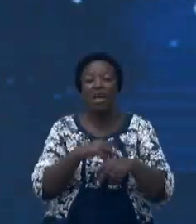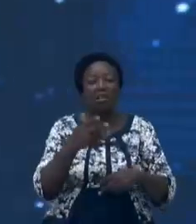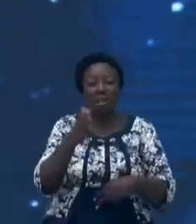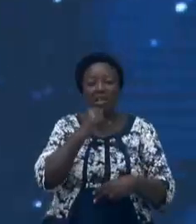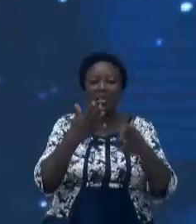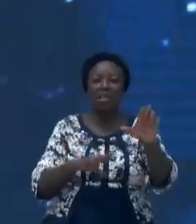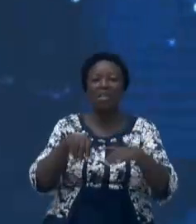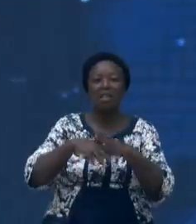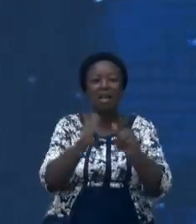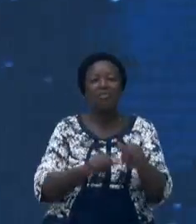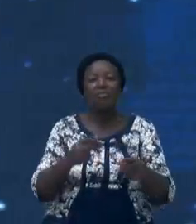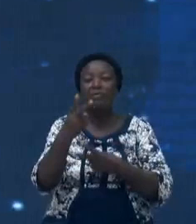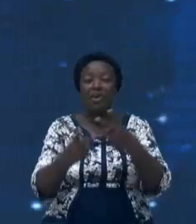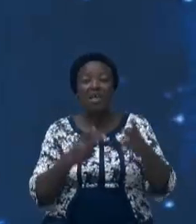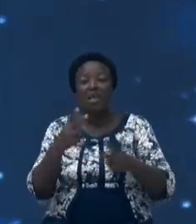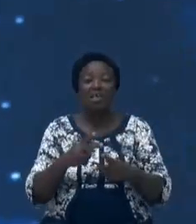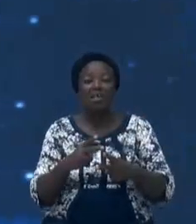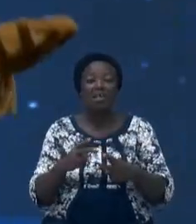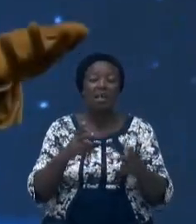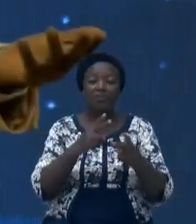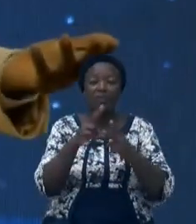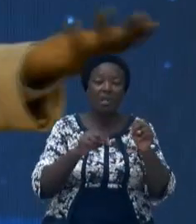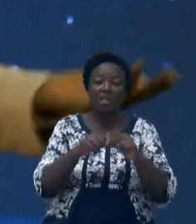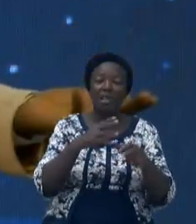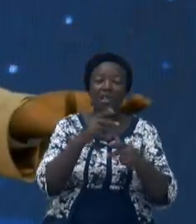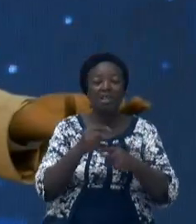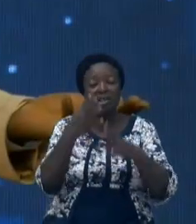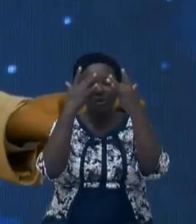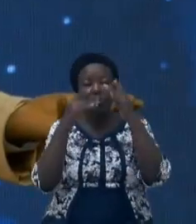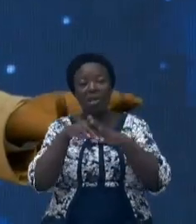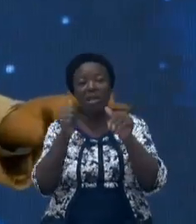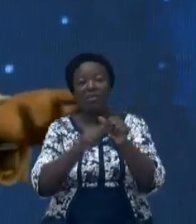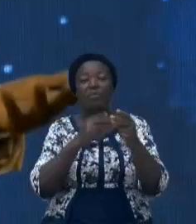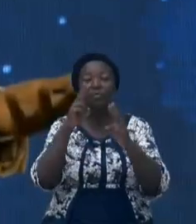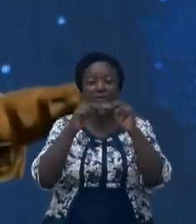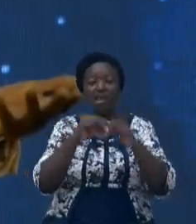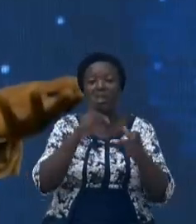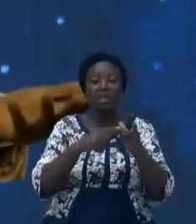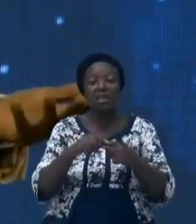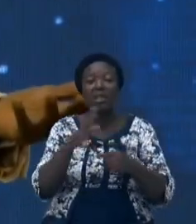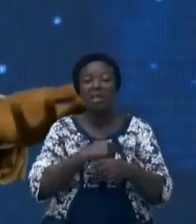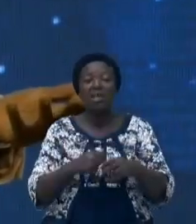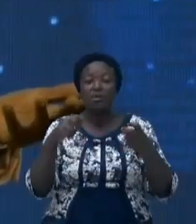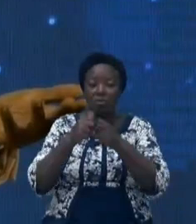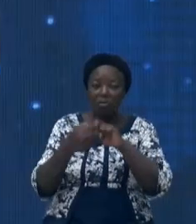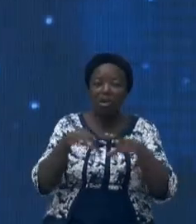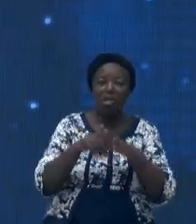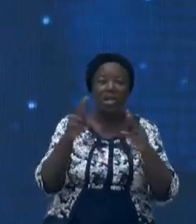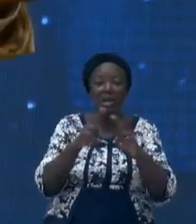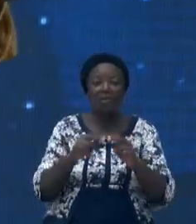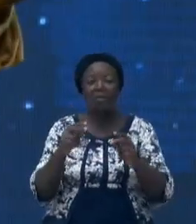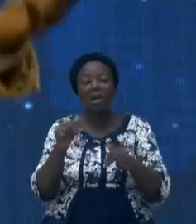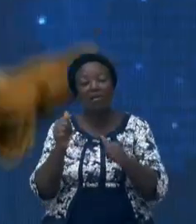et visitent tous les villages et il ya la mort dans chaque village il ya la triste dans tout le village